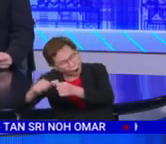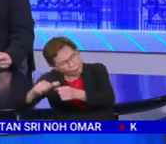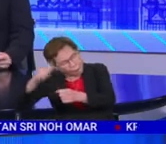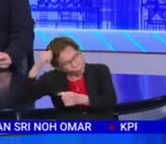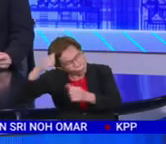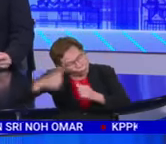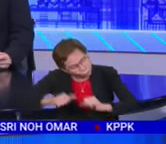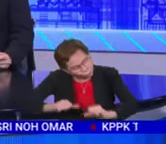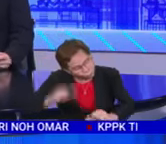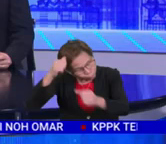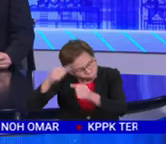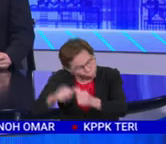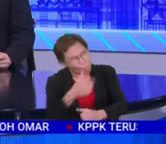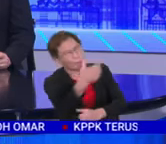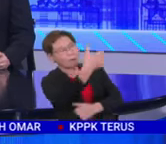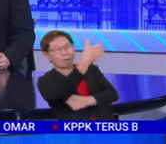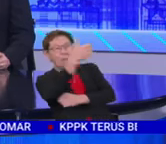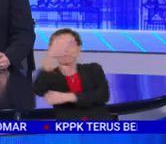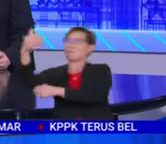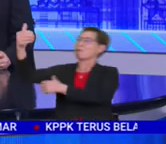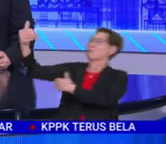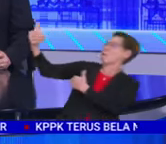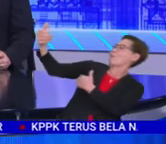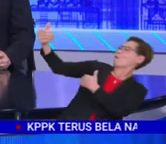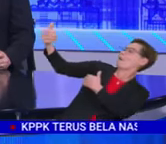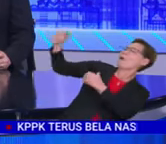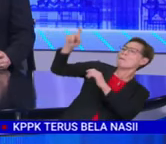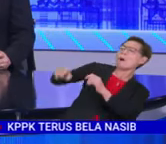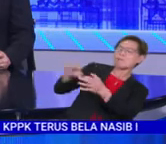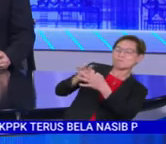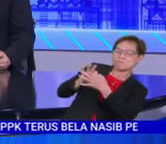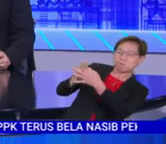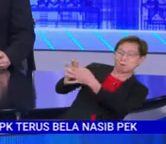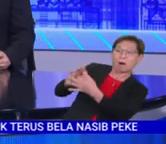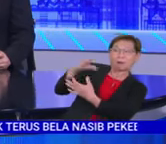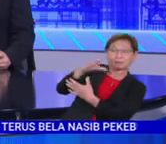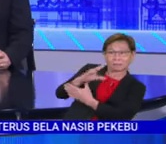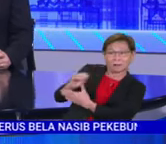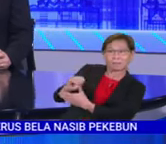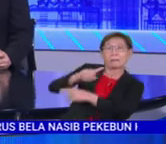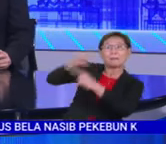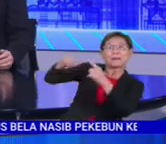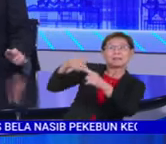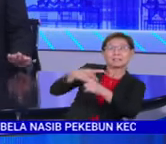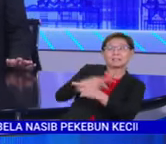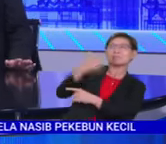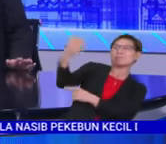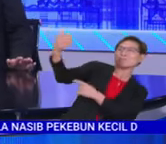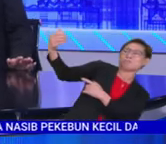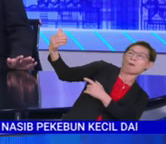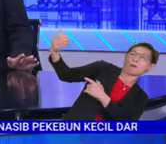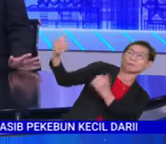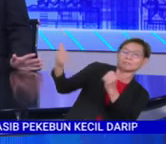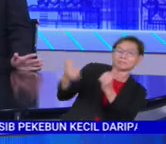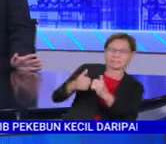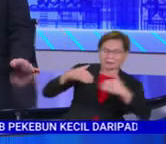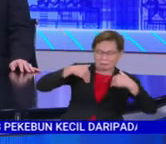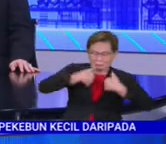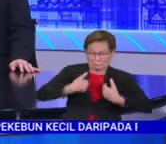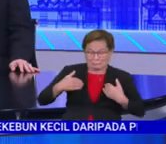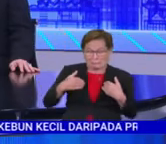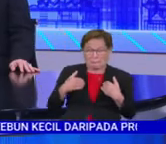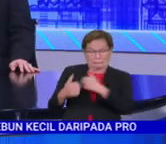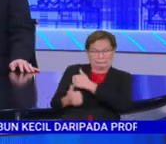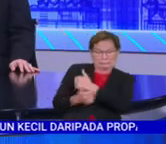Ya, ketika bersuara foto juga sebenarnya memerlukan kerjasama. Apatah lagi kalau kita nak bersuara foto dengan haiwan